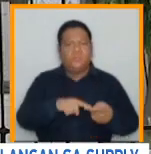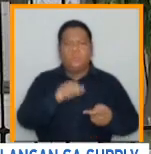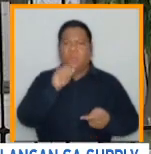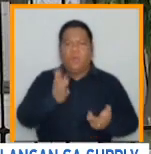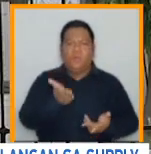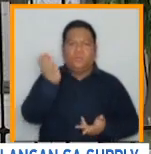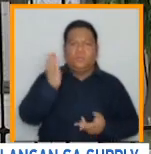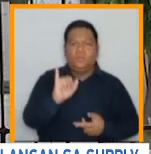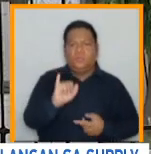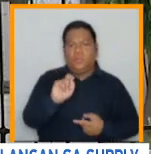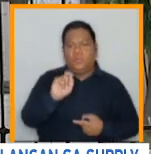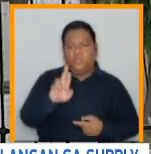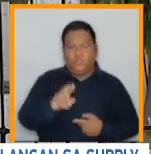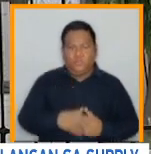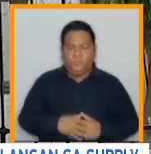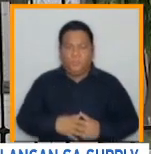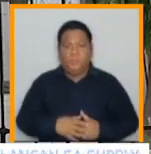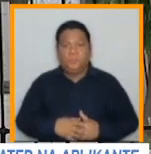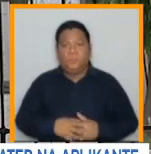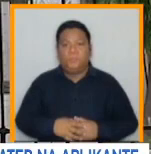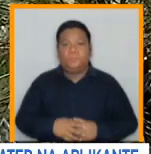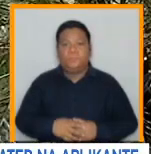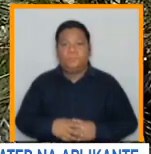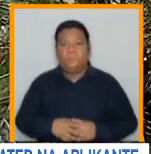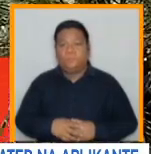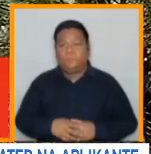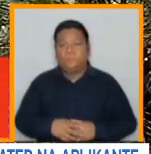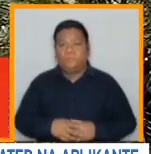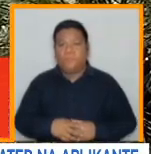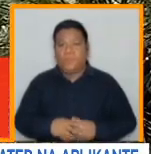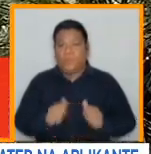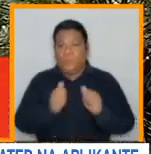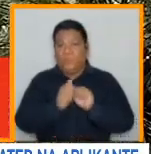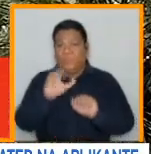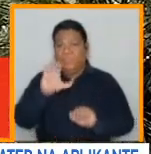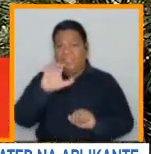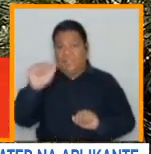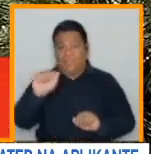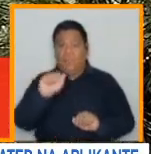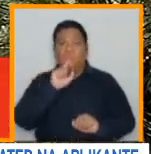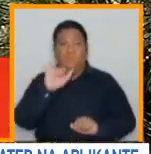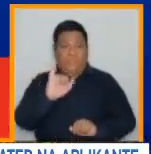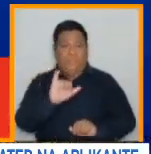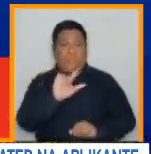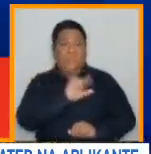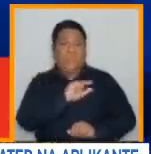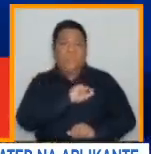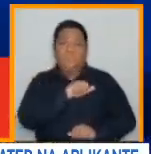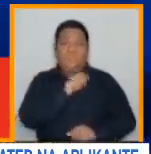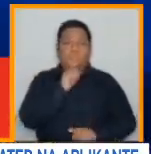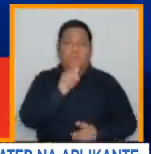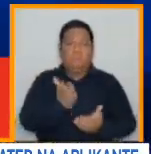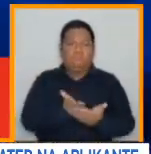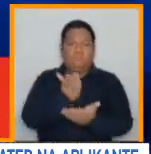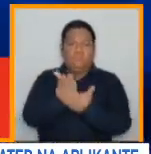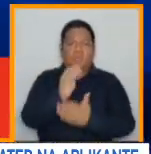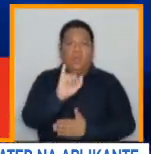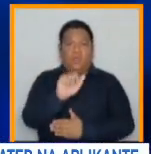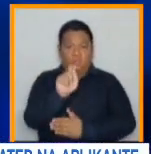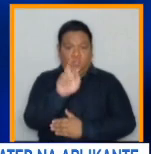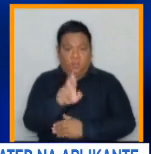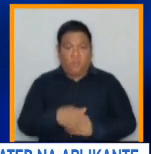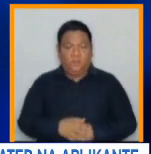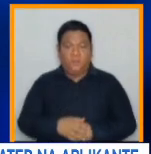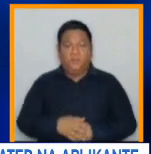Trial Court. Sa apela sa Court of Appeals, guilty si Marcos sa hindi paghahain ng ITR. Nanawagan naman ang tagapagsalita